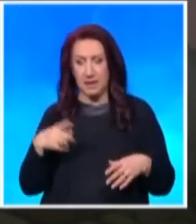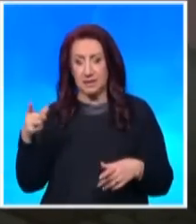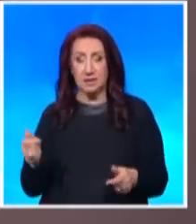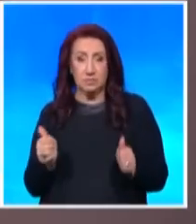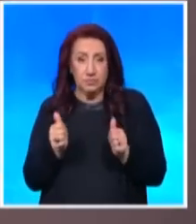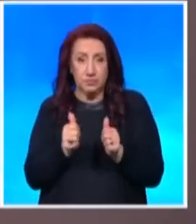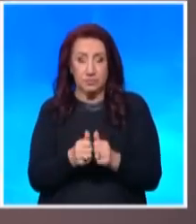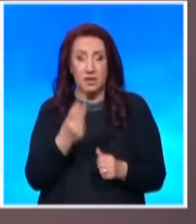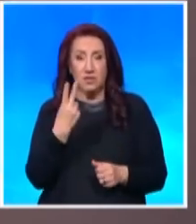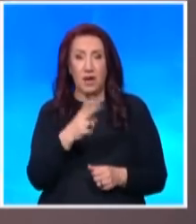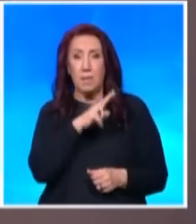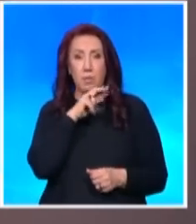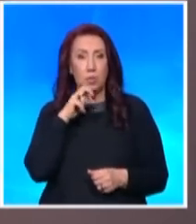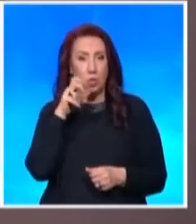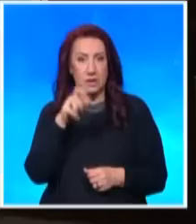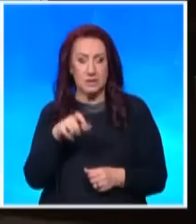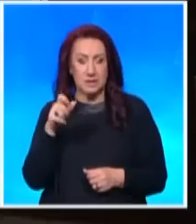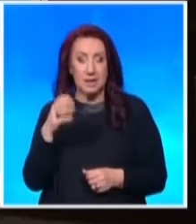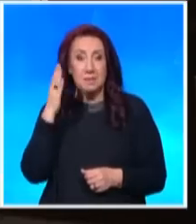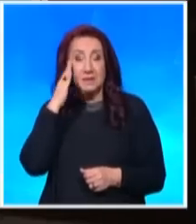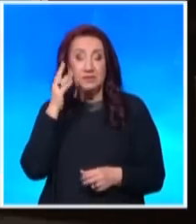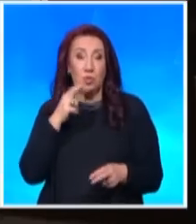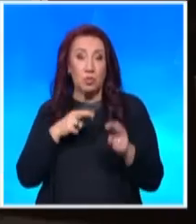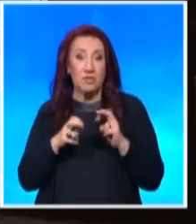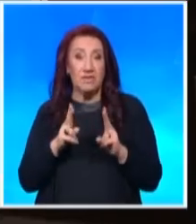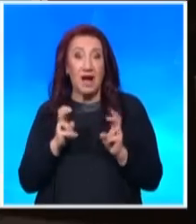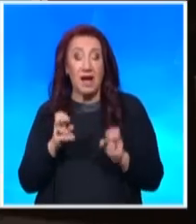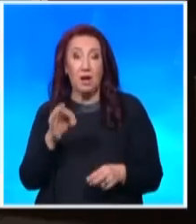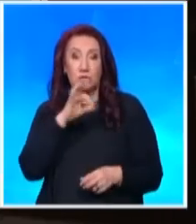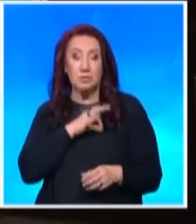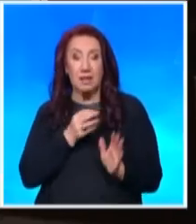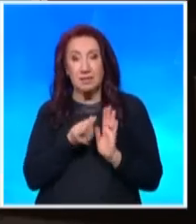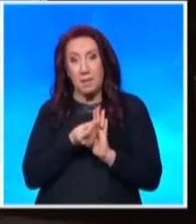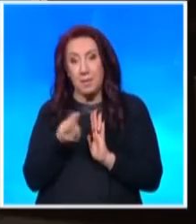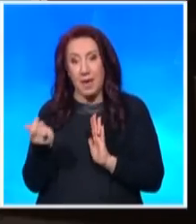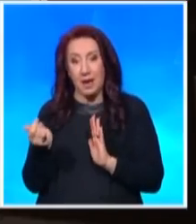полицаи. Министерството все още проверява как е успял да избяга.